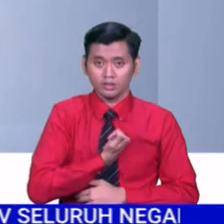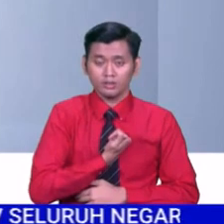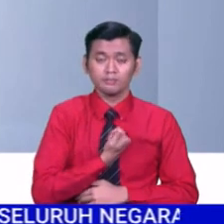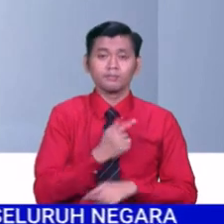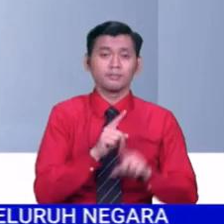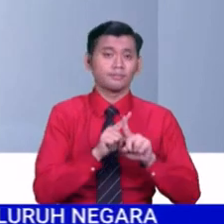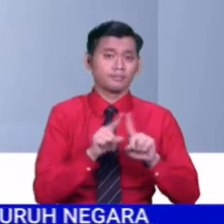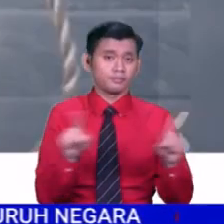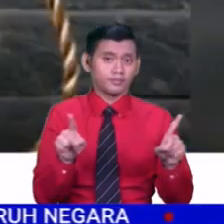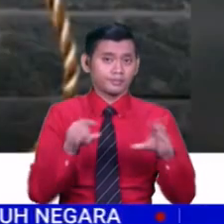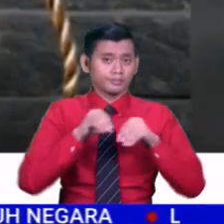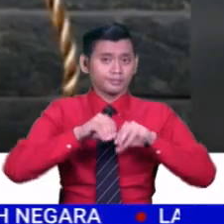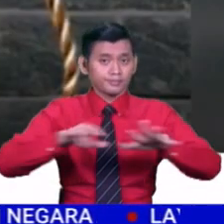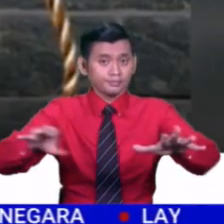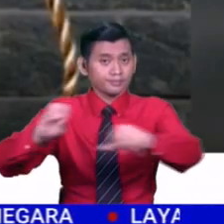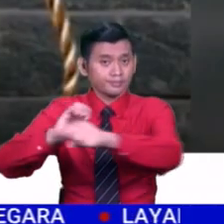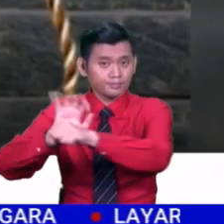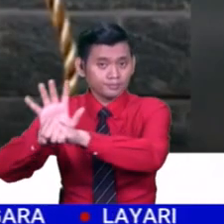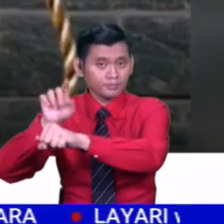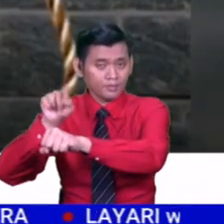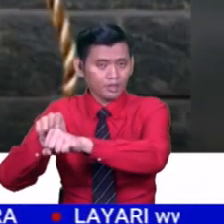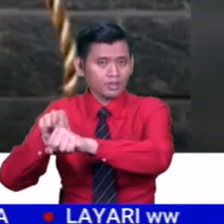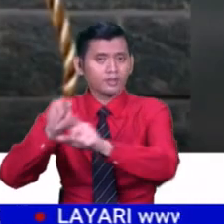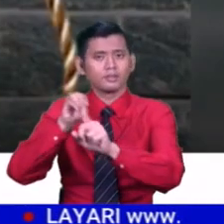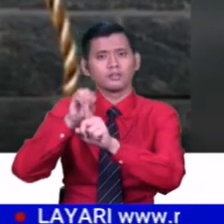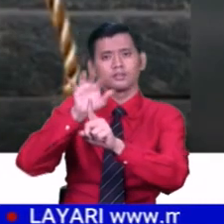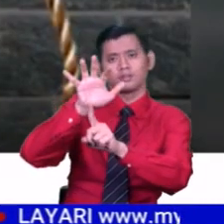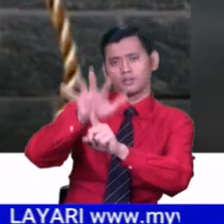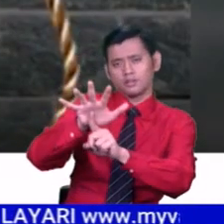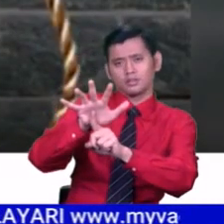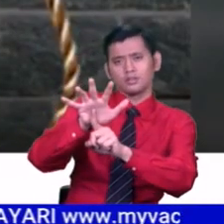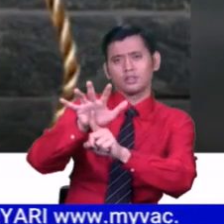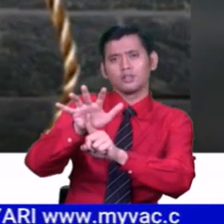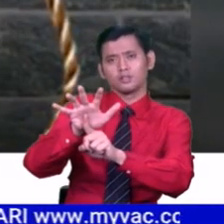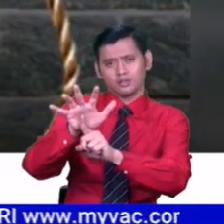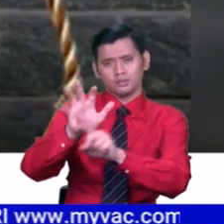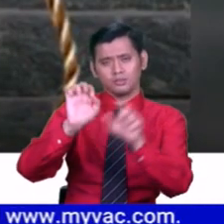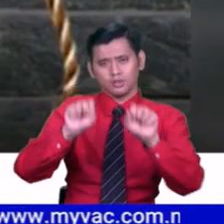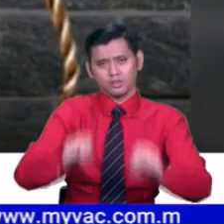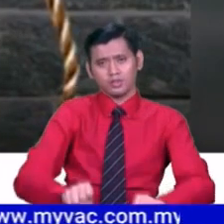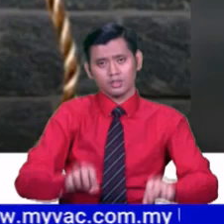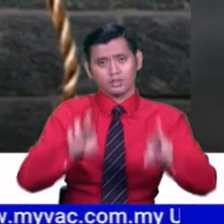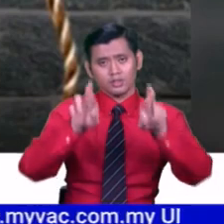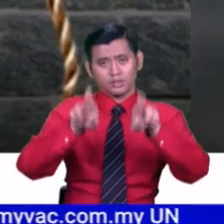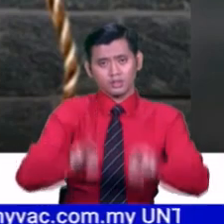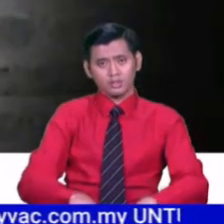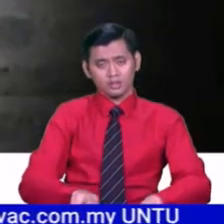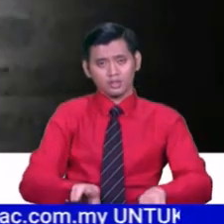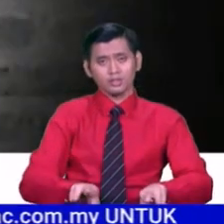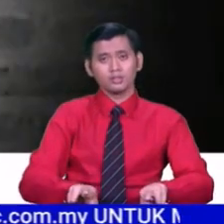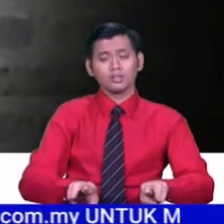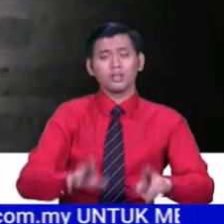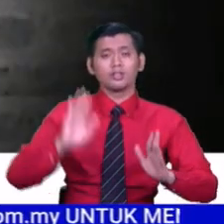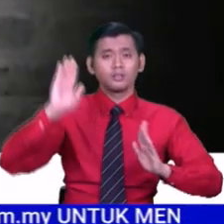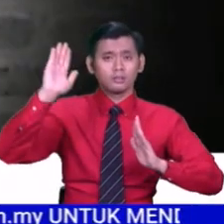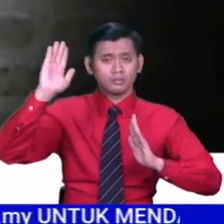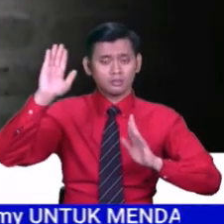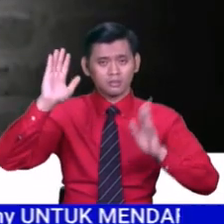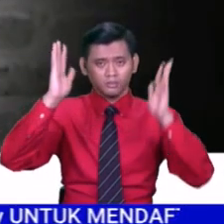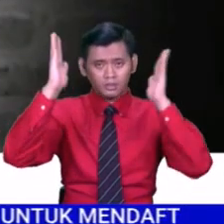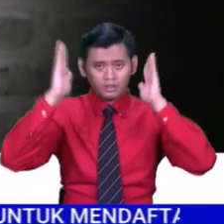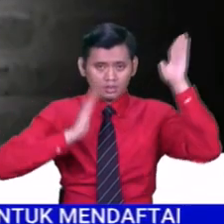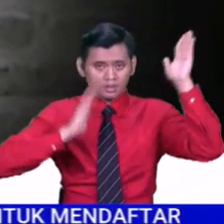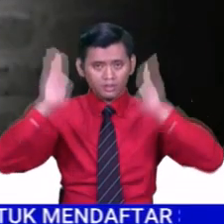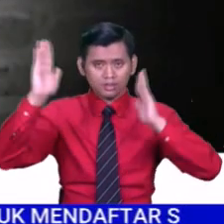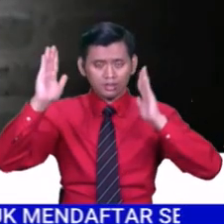Bagaimanapun katanya penularan COVID-19 turut memberi kesan kepada keupayaan setiap rakyat di negara dalam mengenali potensi diri